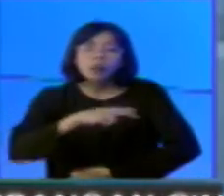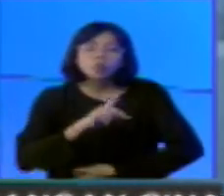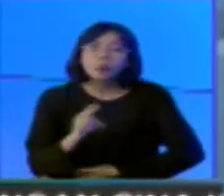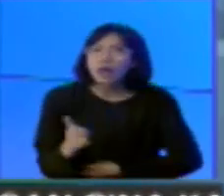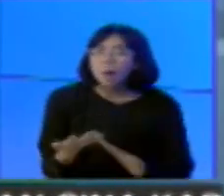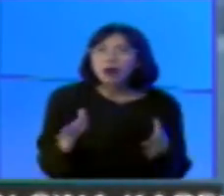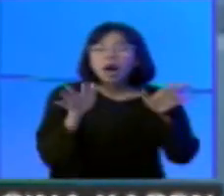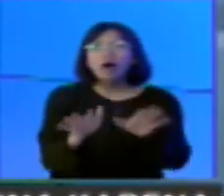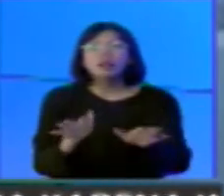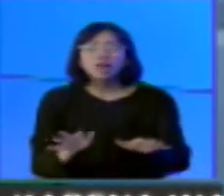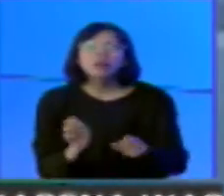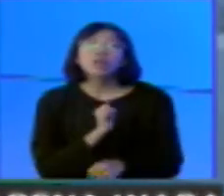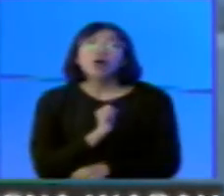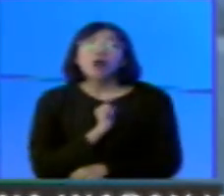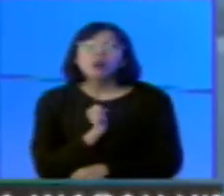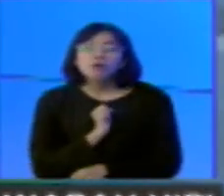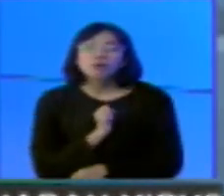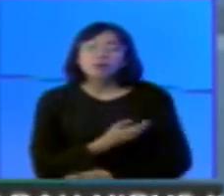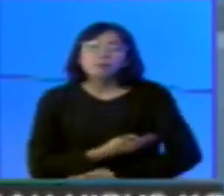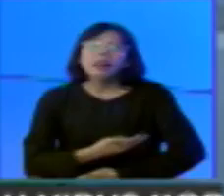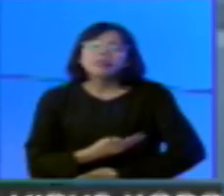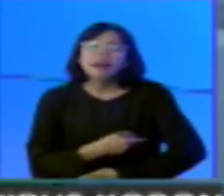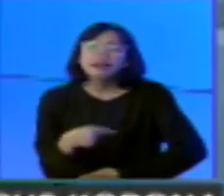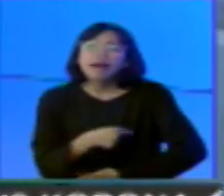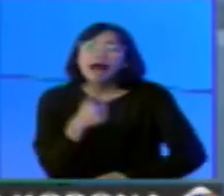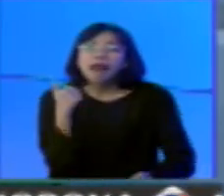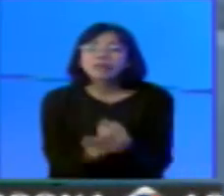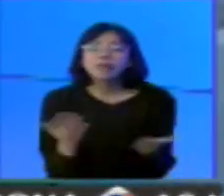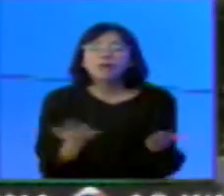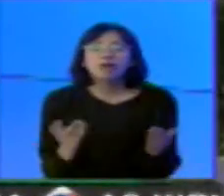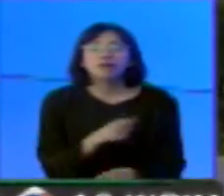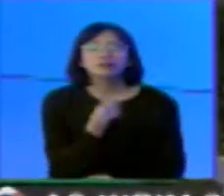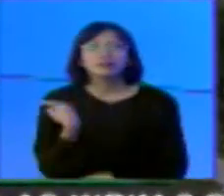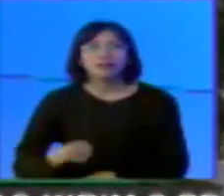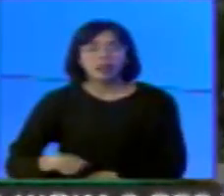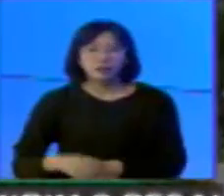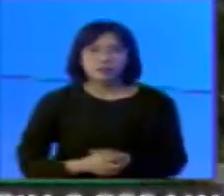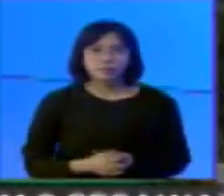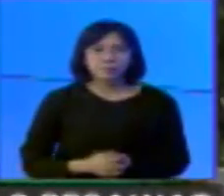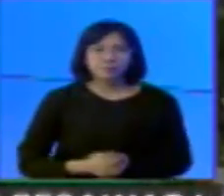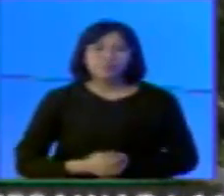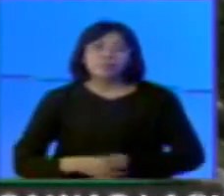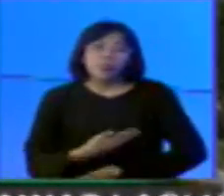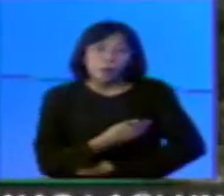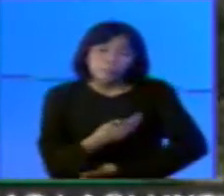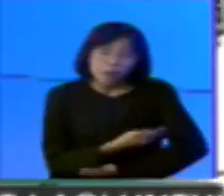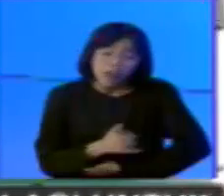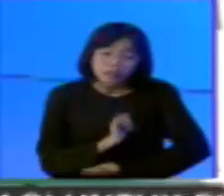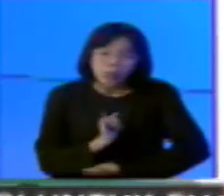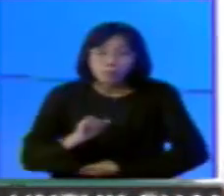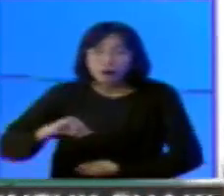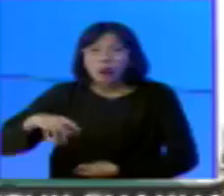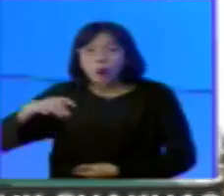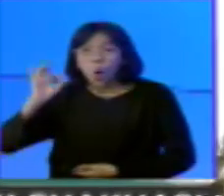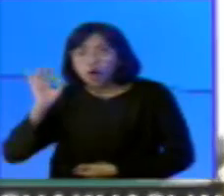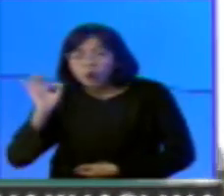kewaspadaan ketika kita tahu bahwa pasien berasal dari wilayah terdampak. Pasien bersama kedua orang tuanya berasal dari Hunan, Cina